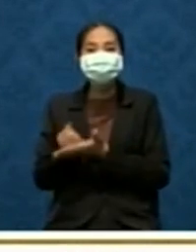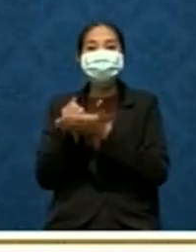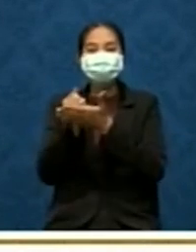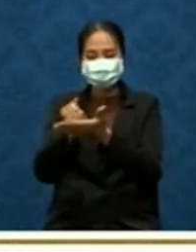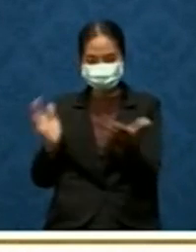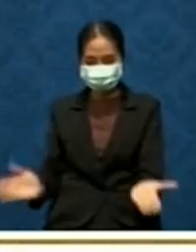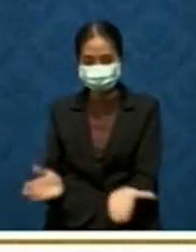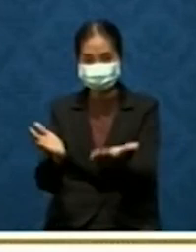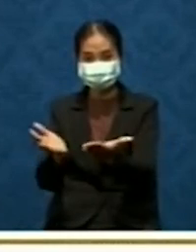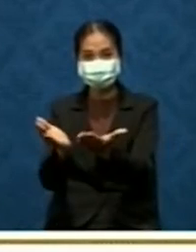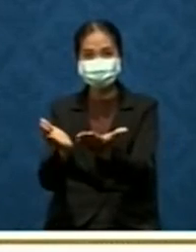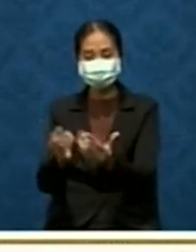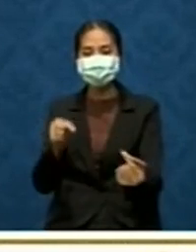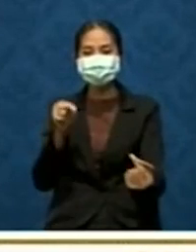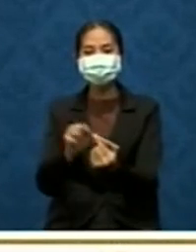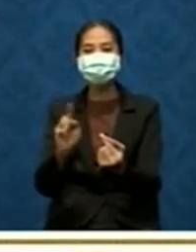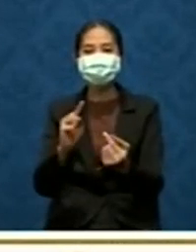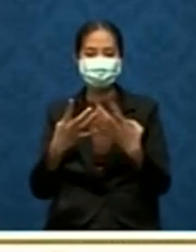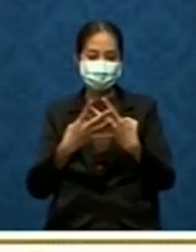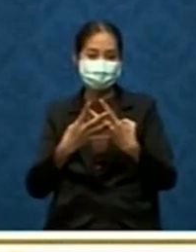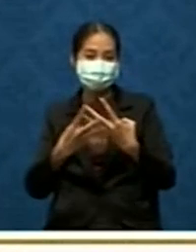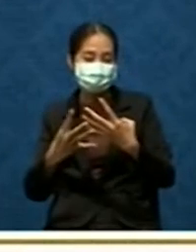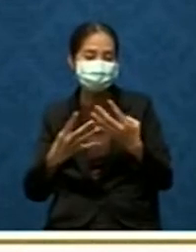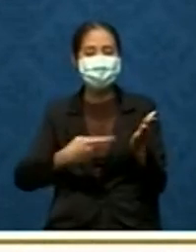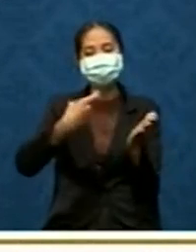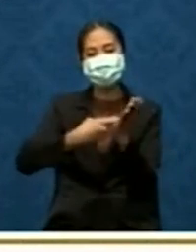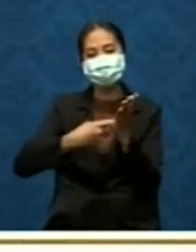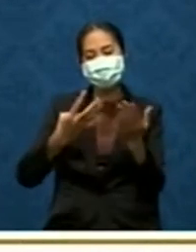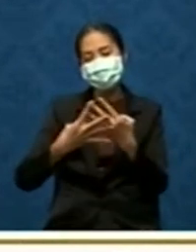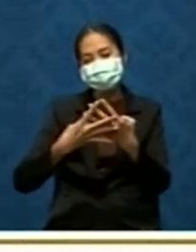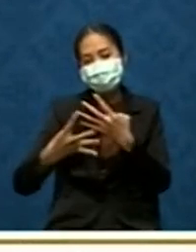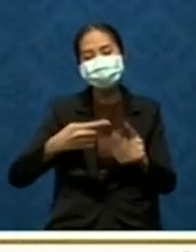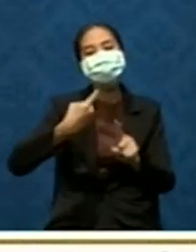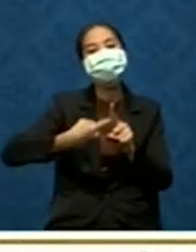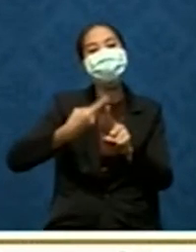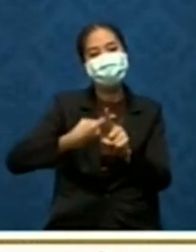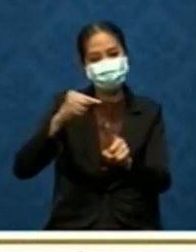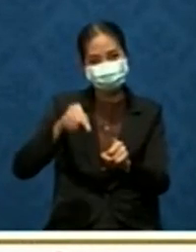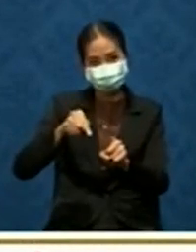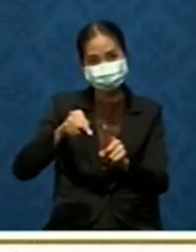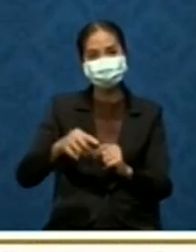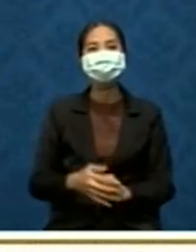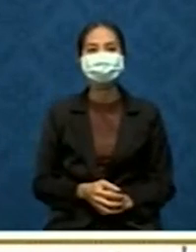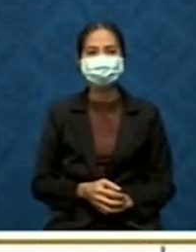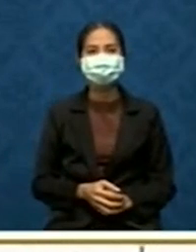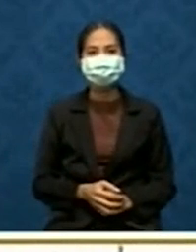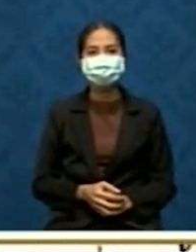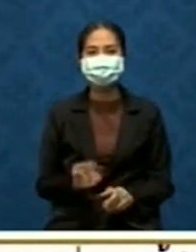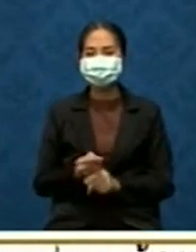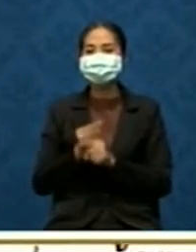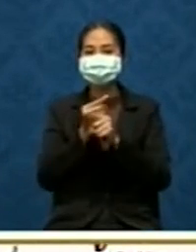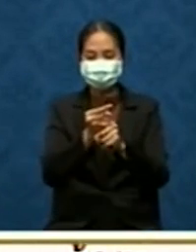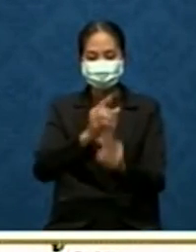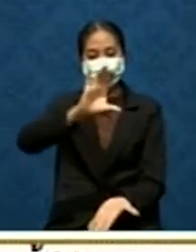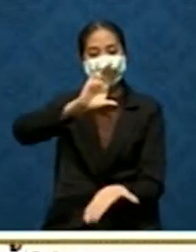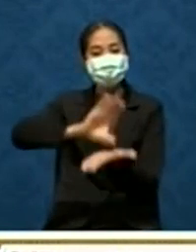หลักประกันในการปล่อยตัวชั่วคราวผู้ต้องหาหรือจำเลยในคดีอาญาผ่านกลไกของกองทุนยุ